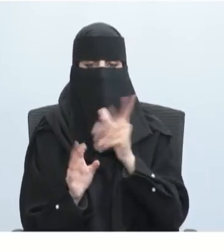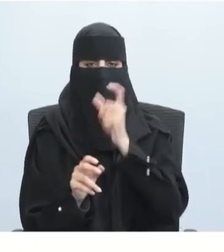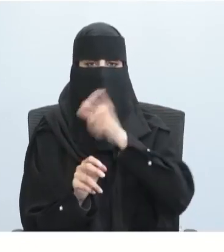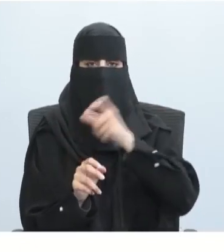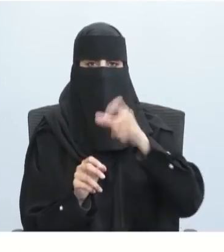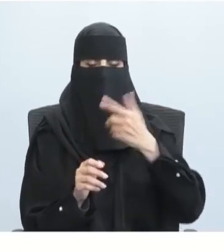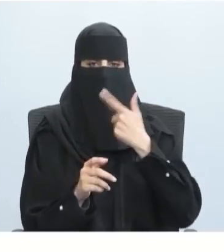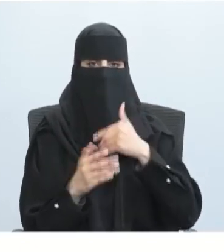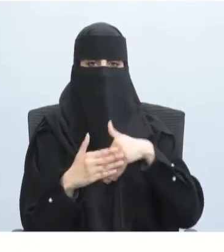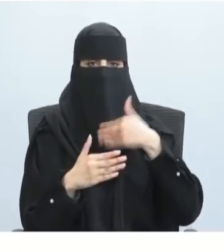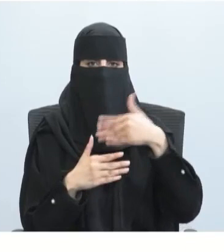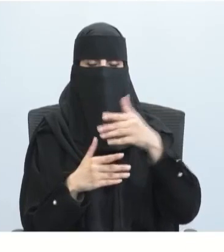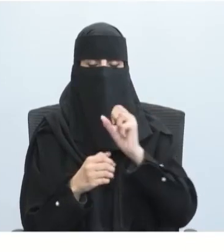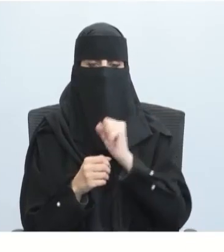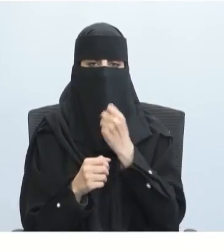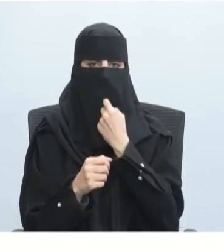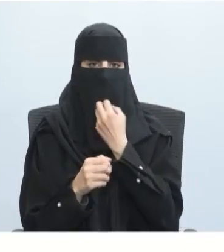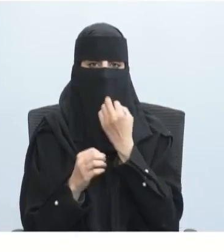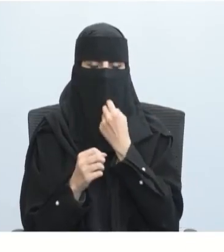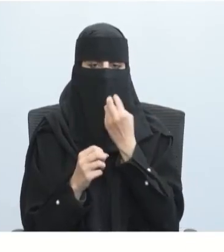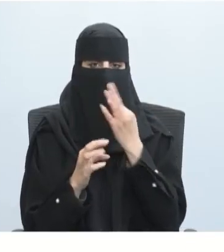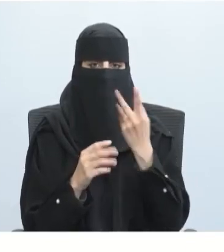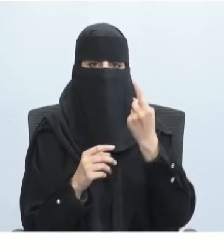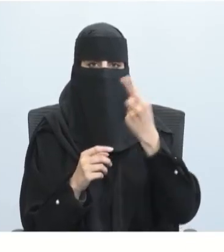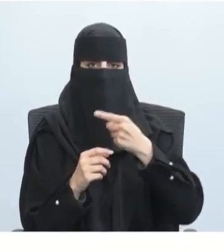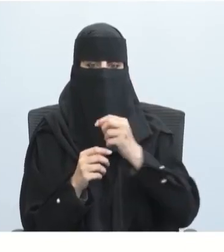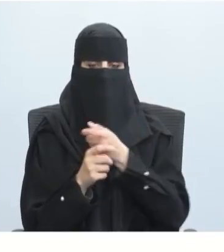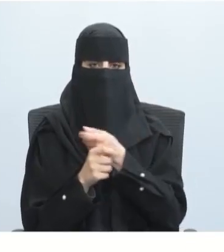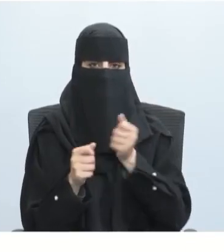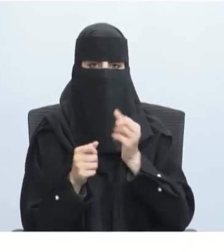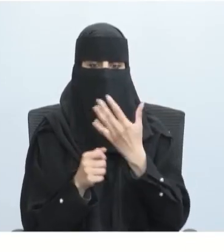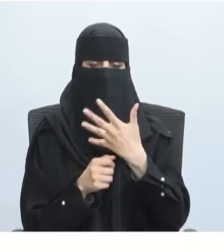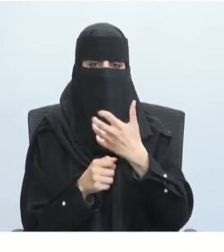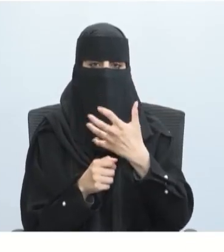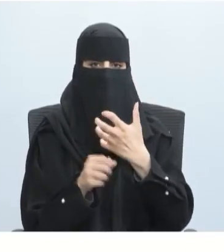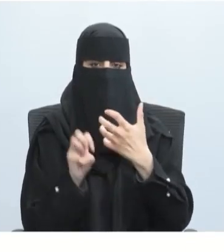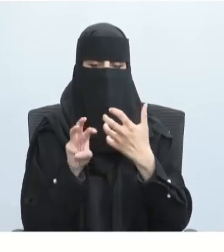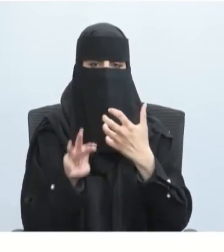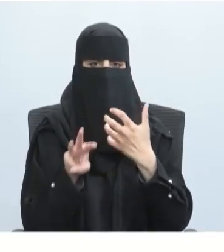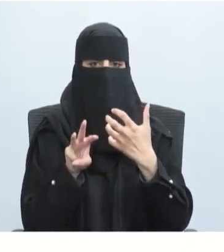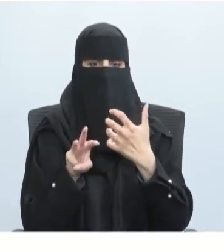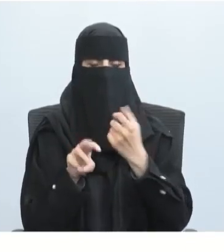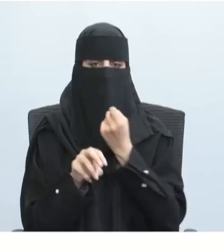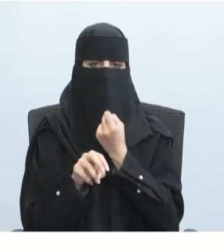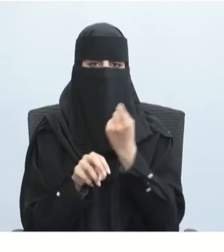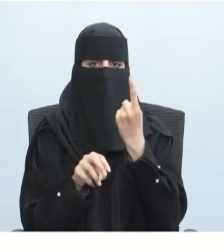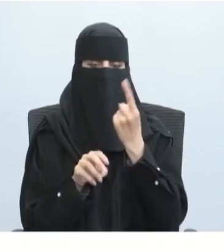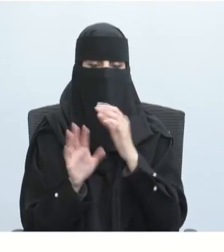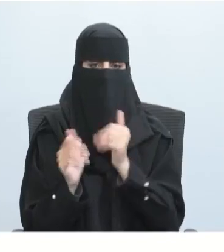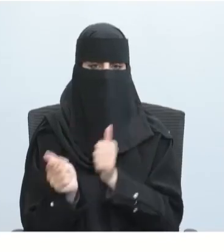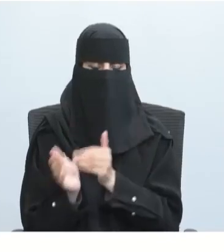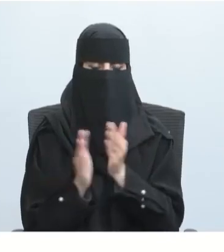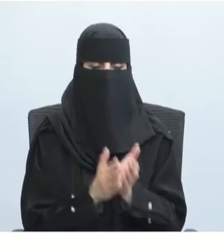مثلا بعد نفترض بعد ع سنوات على مبلغ 550 ال ريال بعد عشر